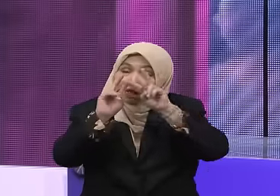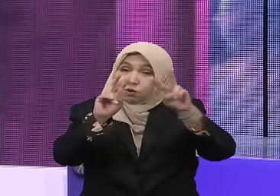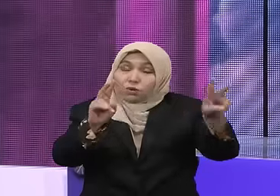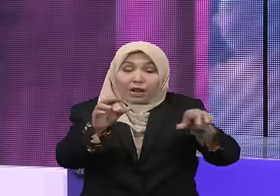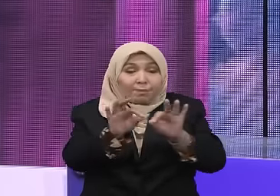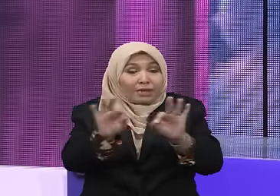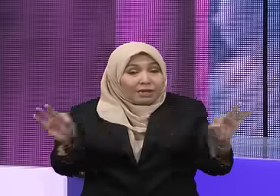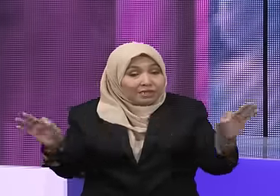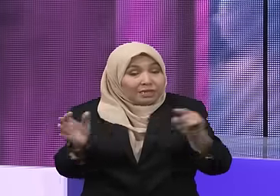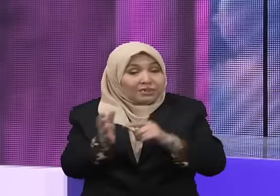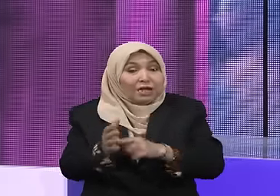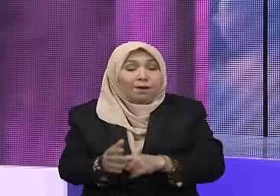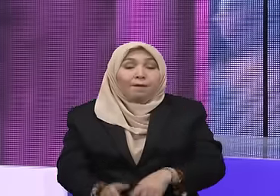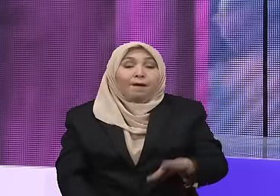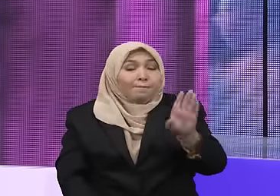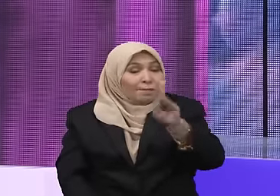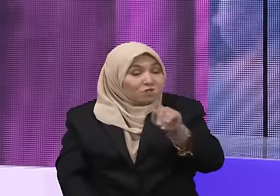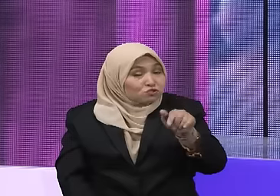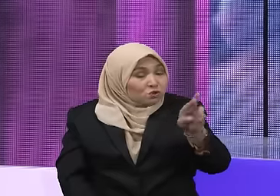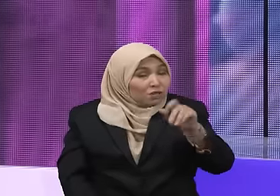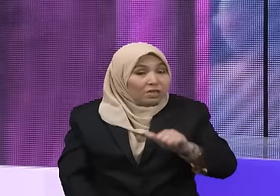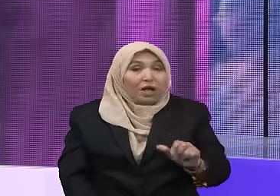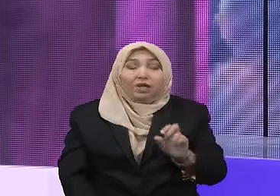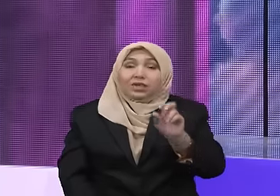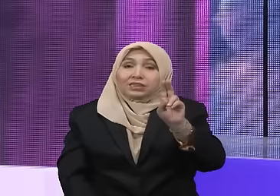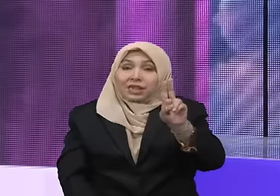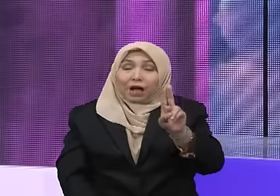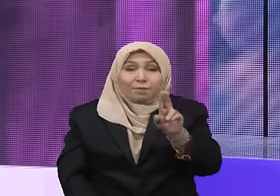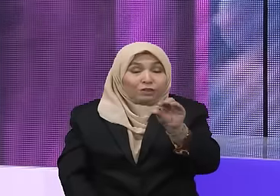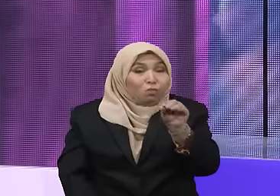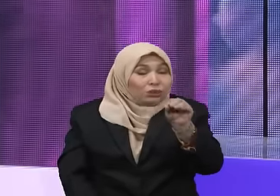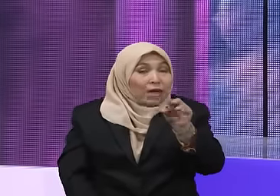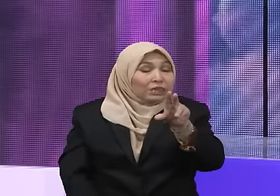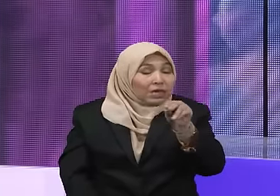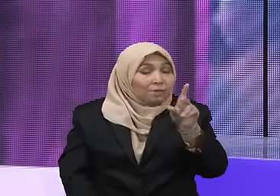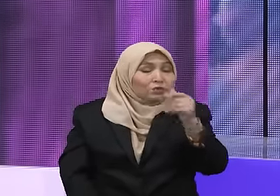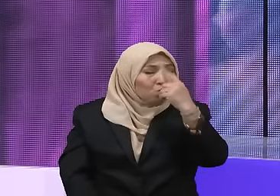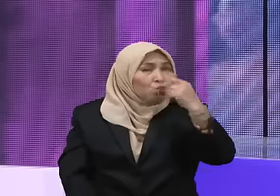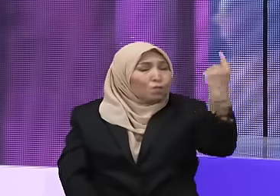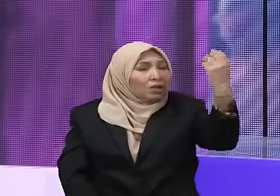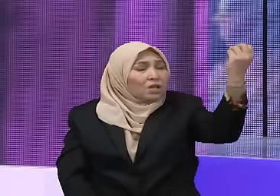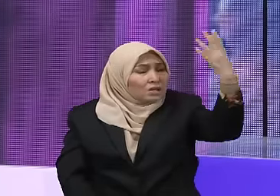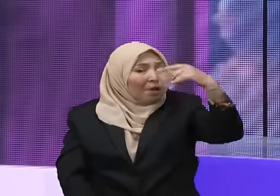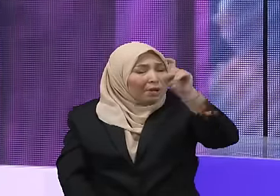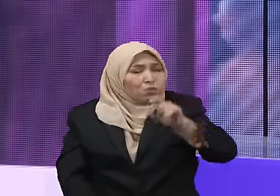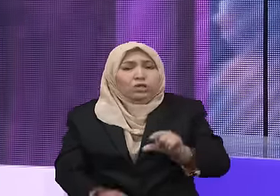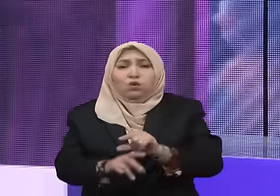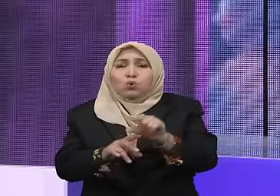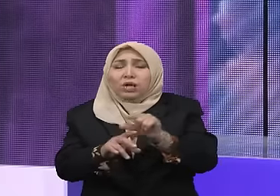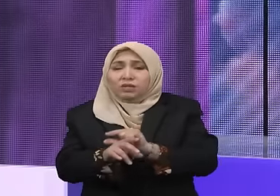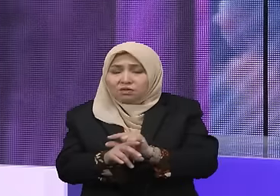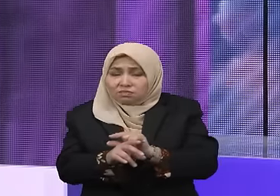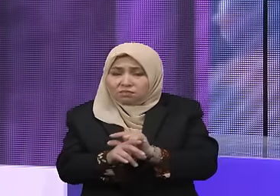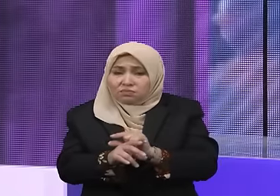dalam ayat ini, bazilghatan, ada ta marbutah itu, itu melambangkan untuk matahari perlu digunakan